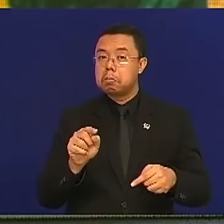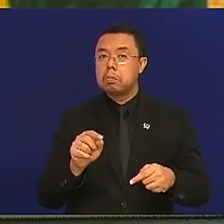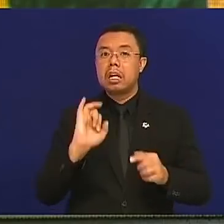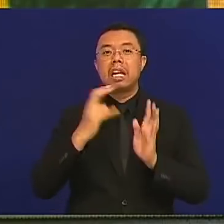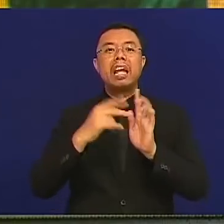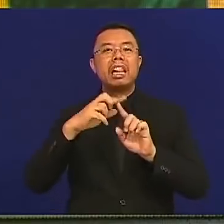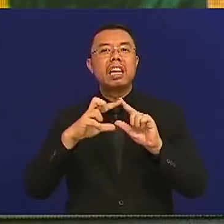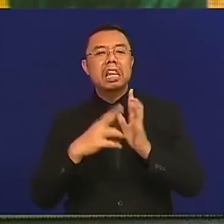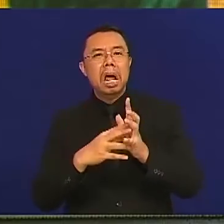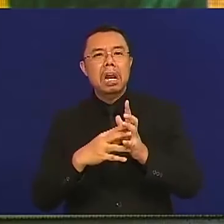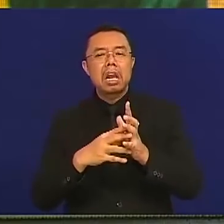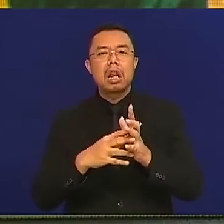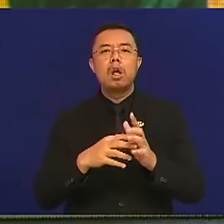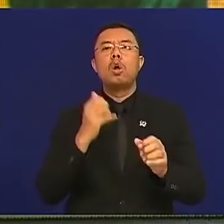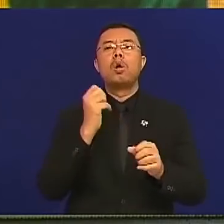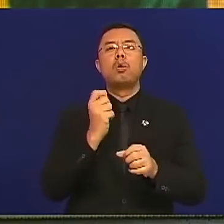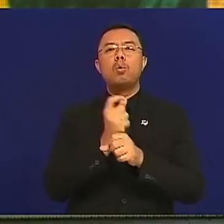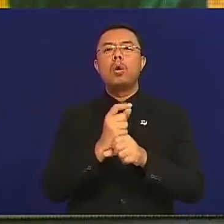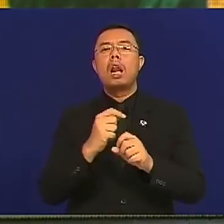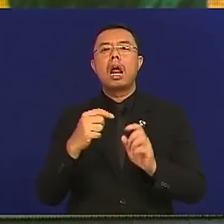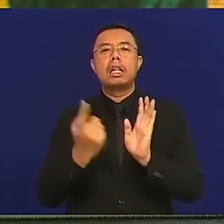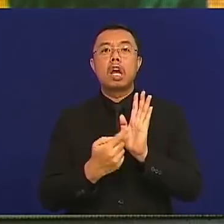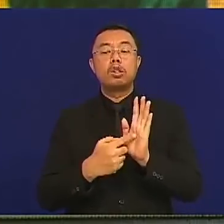Guna tajuk rajamu, itu sedih banget.